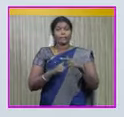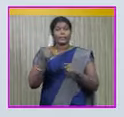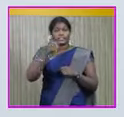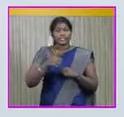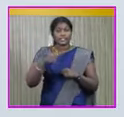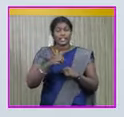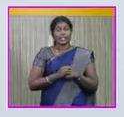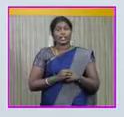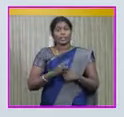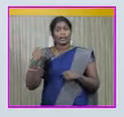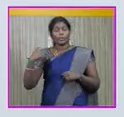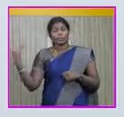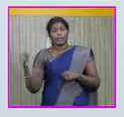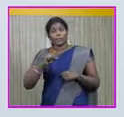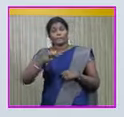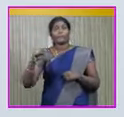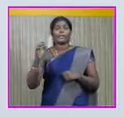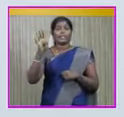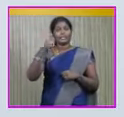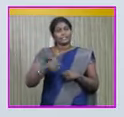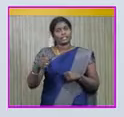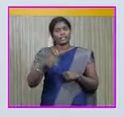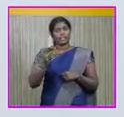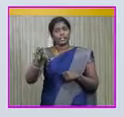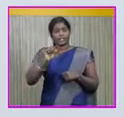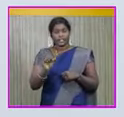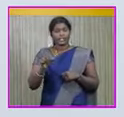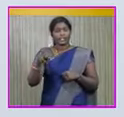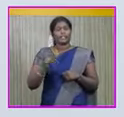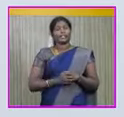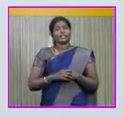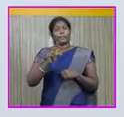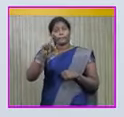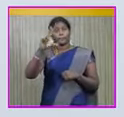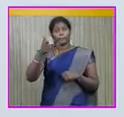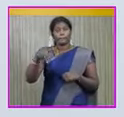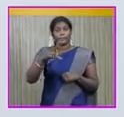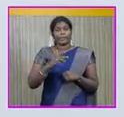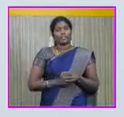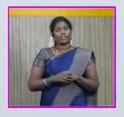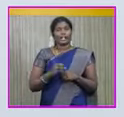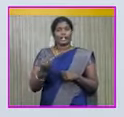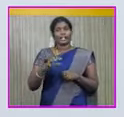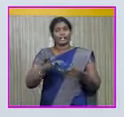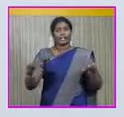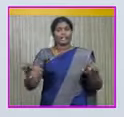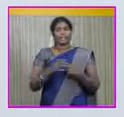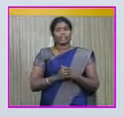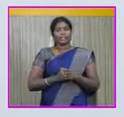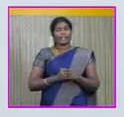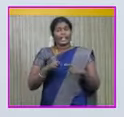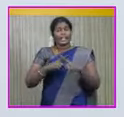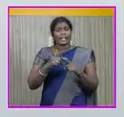பக்கம் நம்ம -6 எழுத போகிறோம். அப்போ எக்ஸின் மதிப்பு 18 அலகுகள். இங்கே எக்ஸ் அப்படின்னு நம்ம